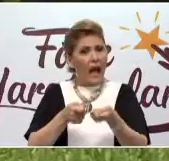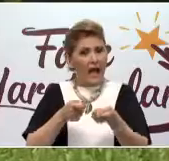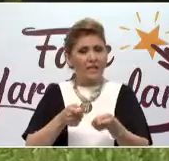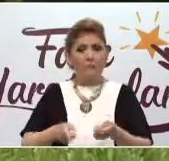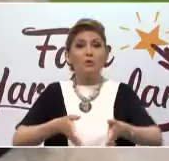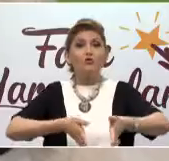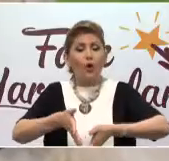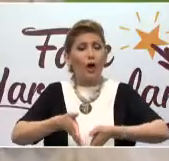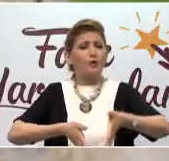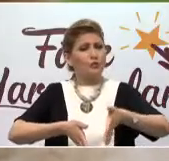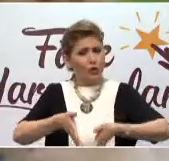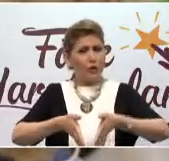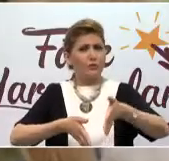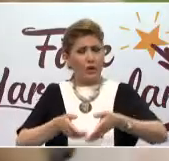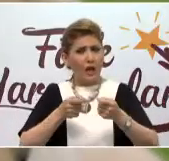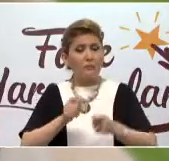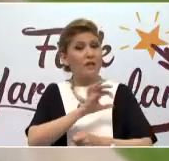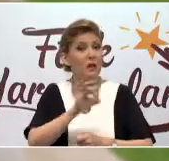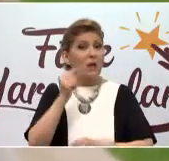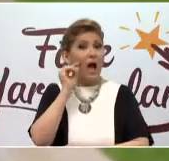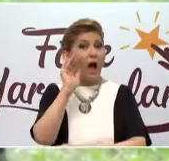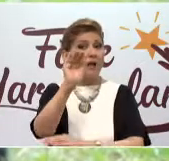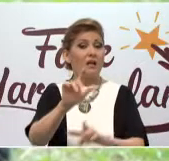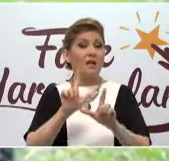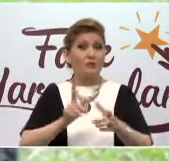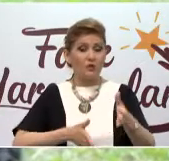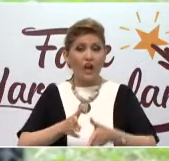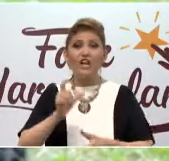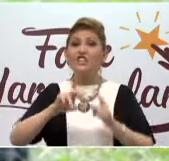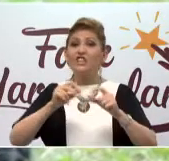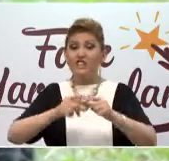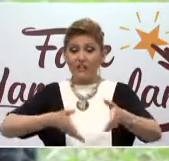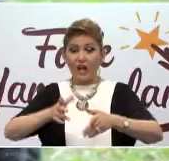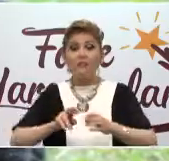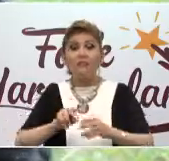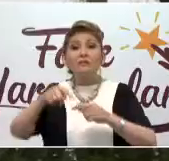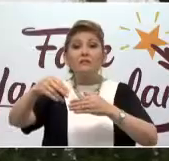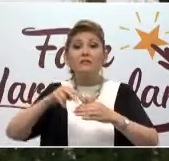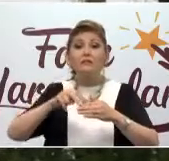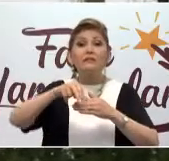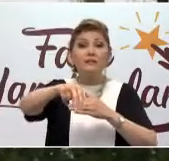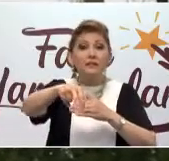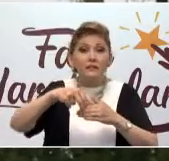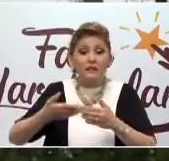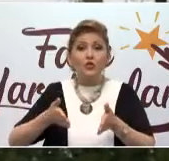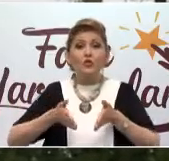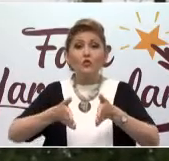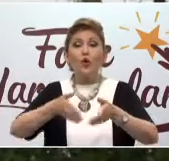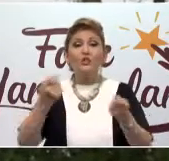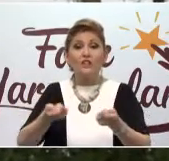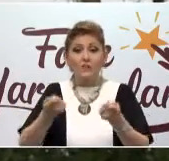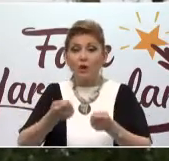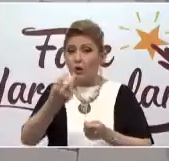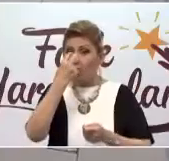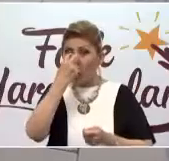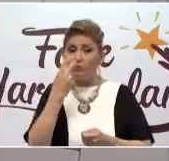tamamıyla sokaklarda yapılıyor. Gerçek hayatta olması lazım. Caddeden karşıya geçme, rutin yollarda çalışma,